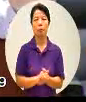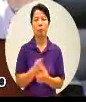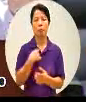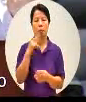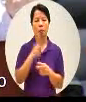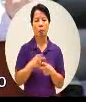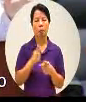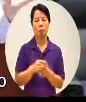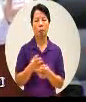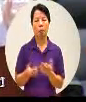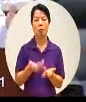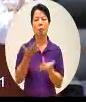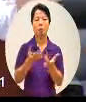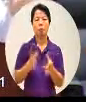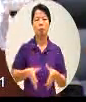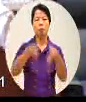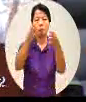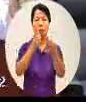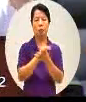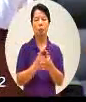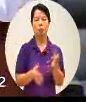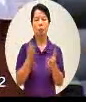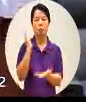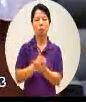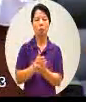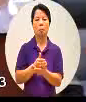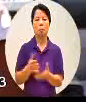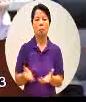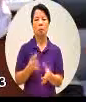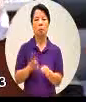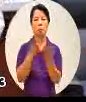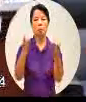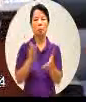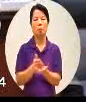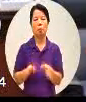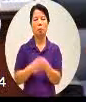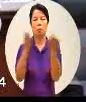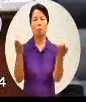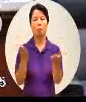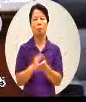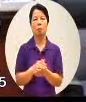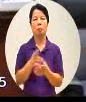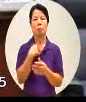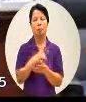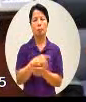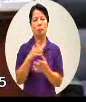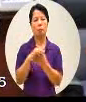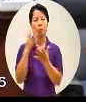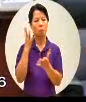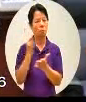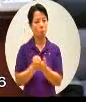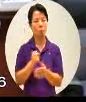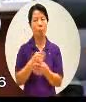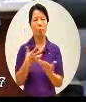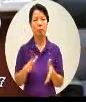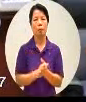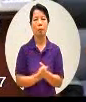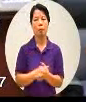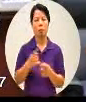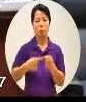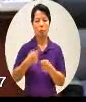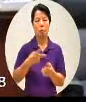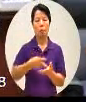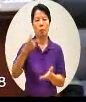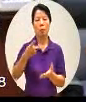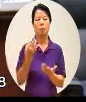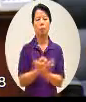相信咱的焚化炉哦，停诶，烧诶，停诶，烧诶，来来去去做几摆啊。那为什么我们认为说你一年两次